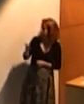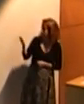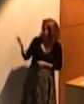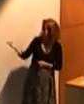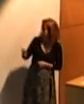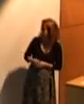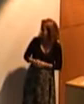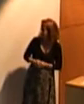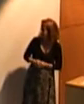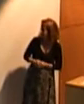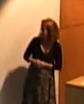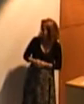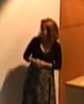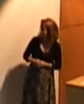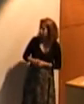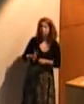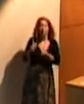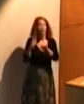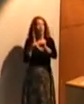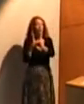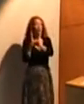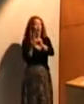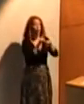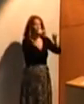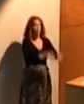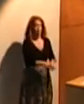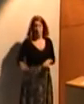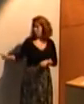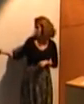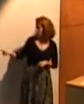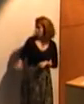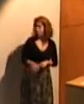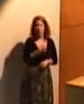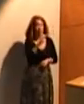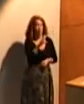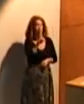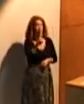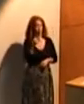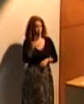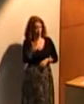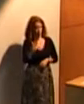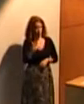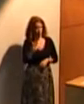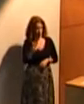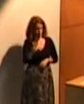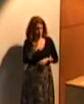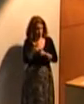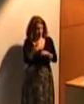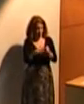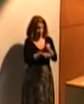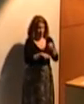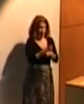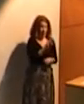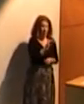sur cette image sur à gauche en bas vous avez h3c ce groupe ch 3 ce groupe mais thil sur une des bases azotées la